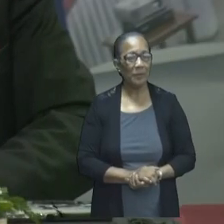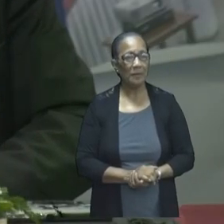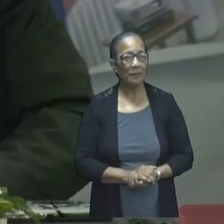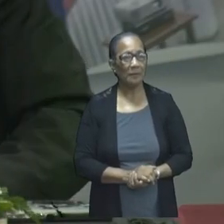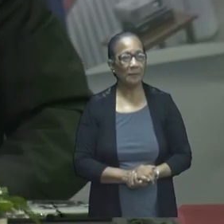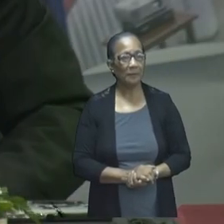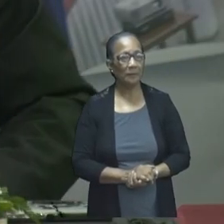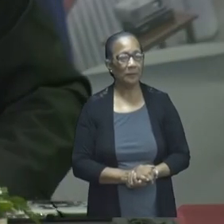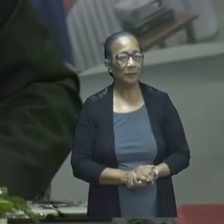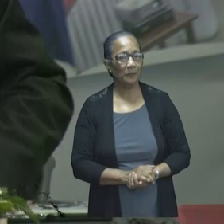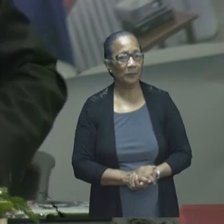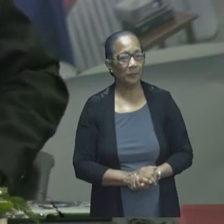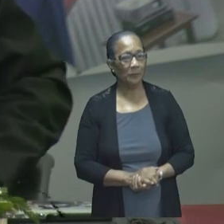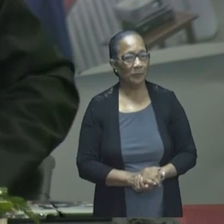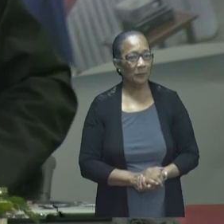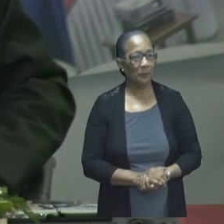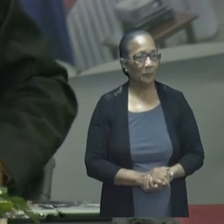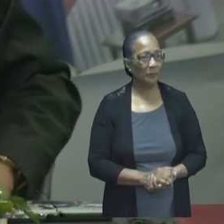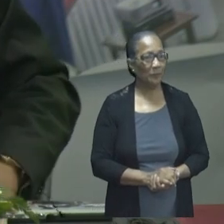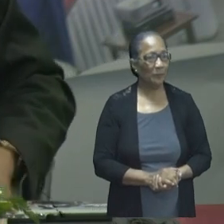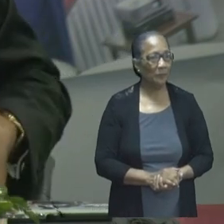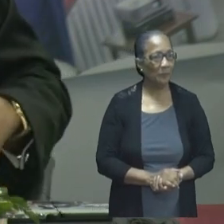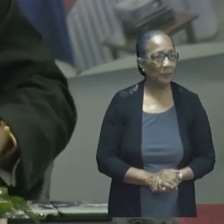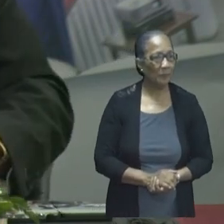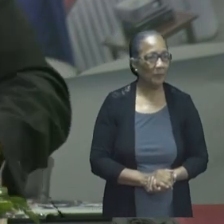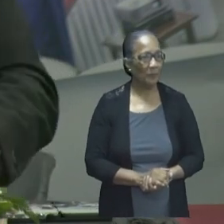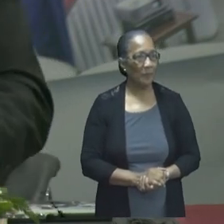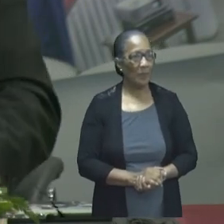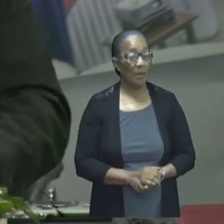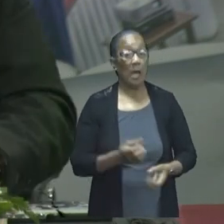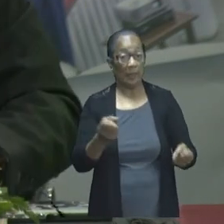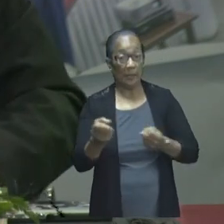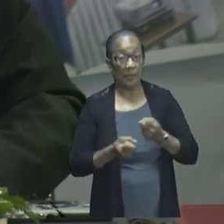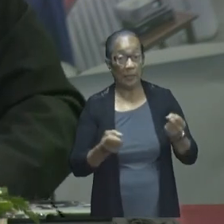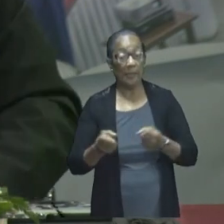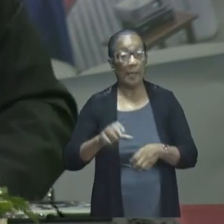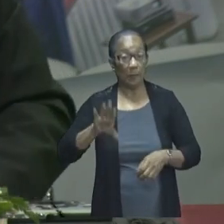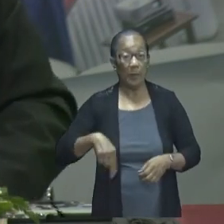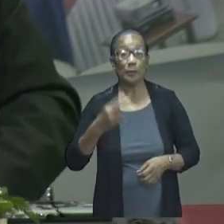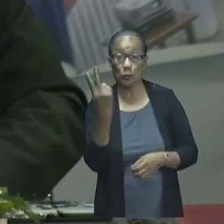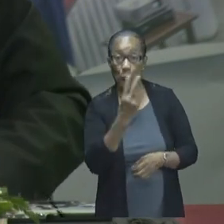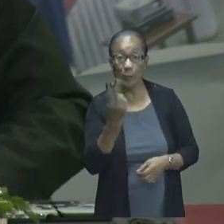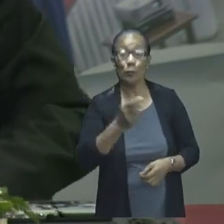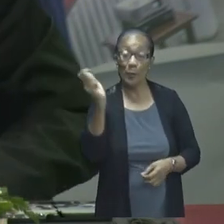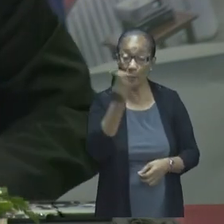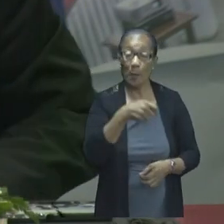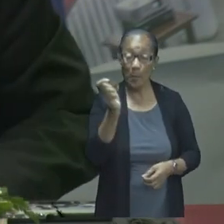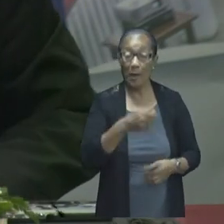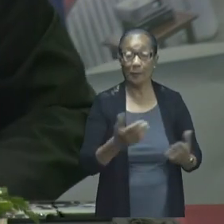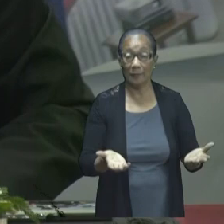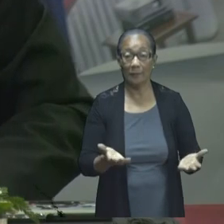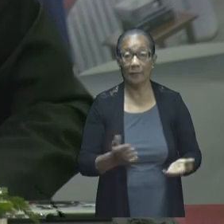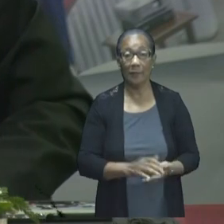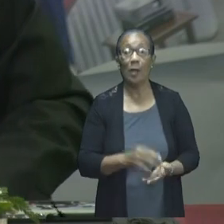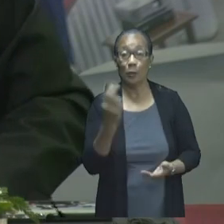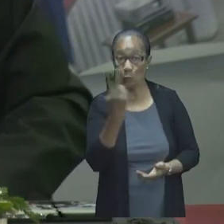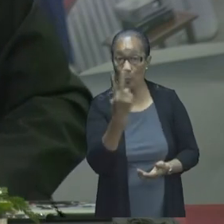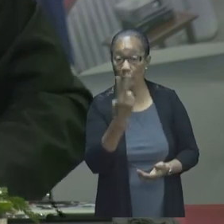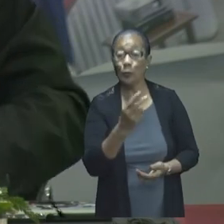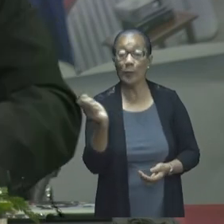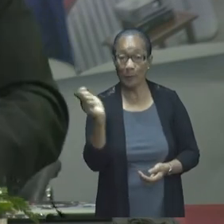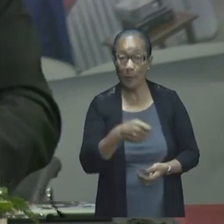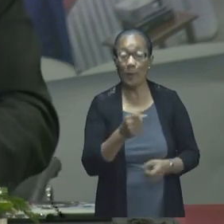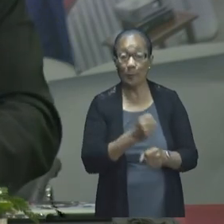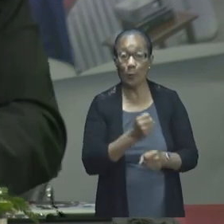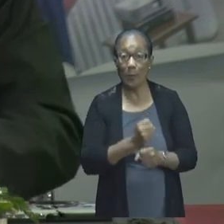ja vader zeg maar dat je de 22 mar door dat heerlijk werken vijf jaar ik bad 22 maanden